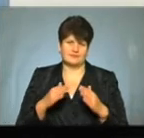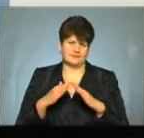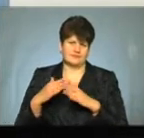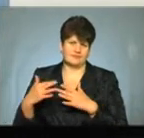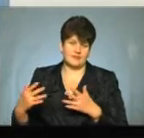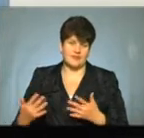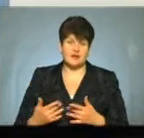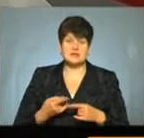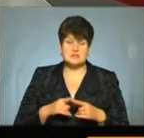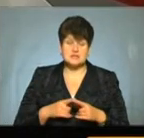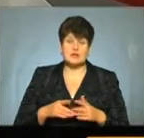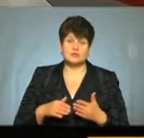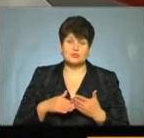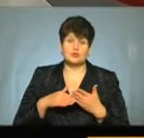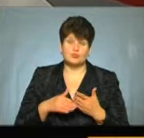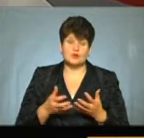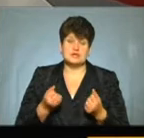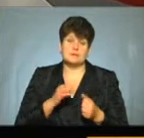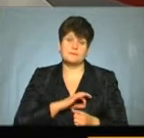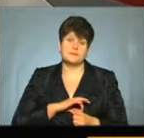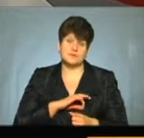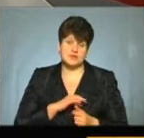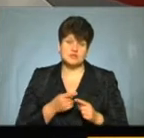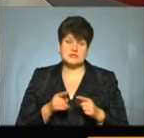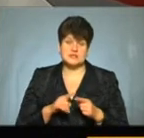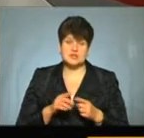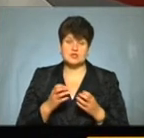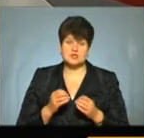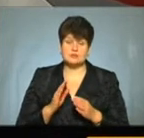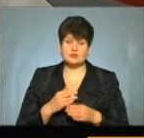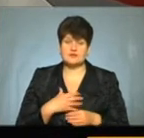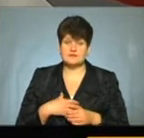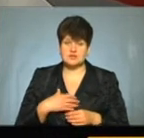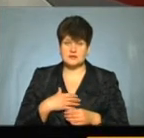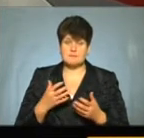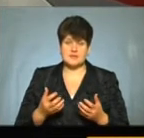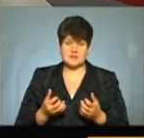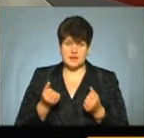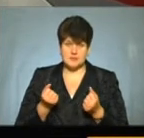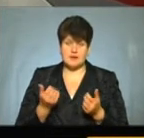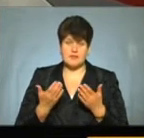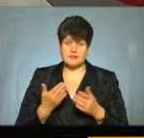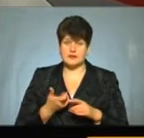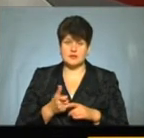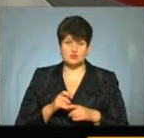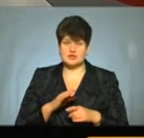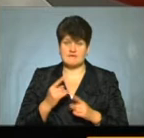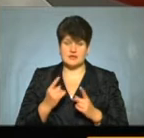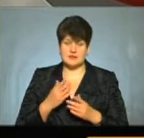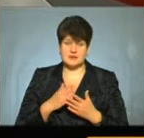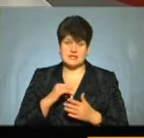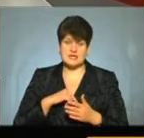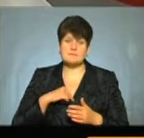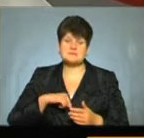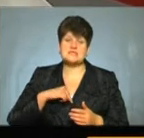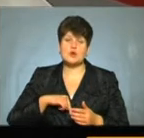всесторонньої підтримки, оскільки крім юридичної підтримки, це важлива, скажімо так, підтримка, але дуже велике має значення і